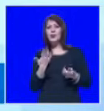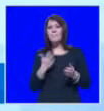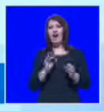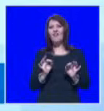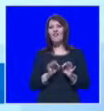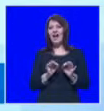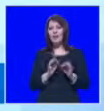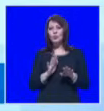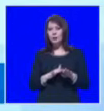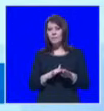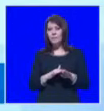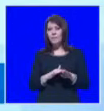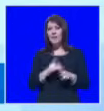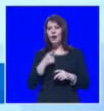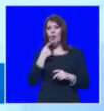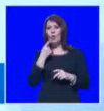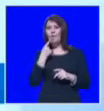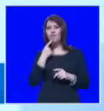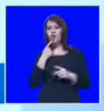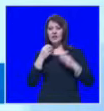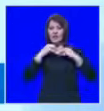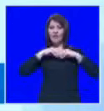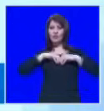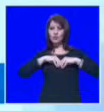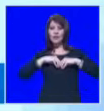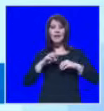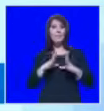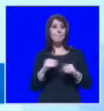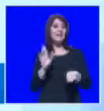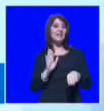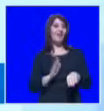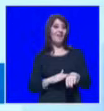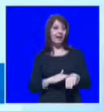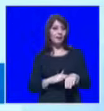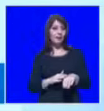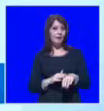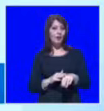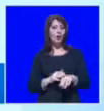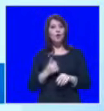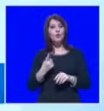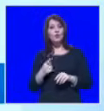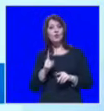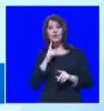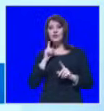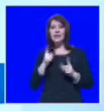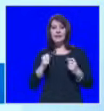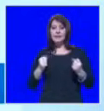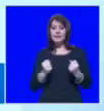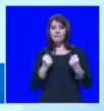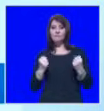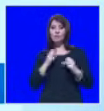фактора. Единият е, че се говори с внушения, не с факти, и другият е, че трябва да се активира и